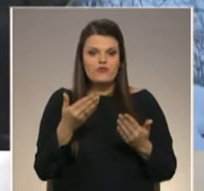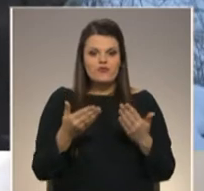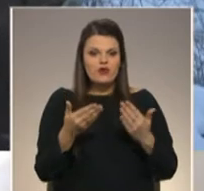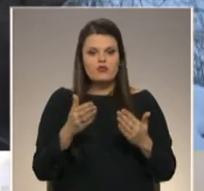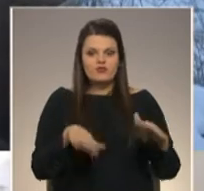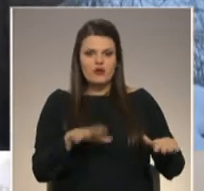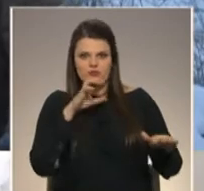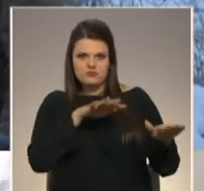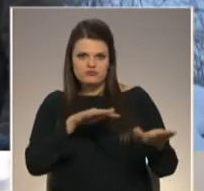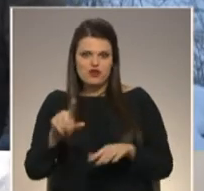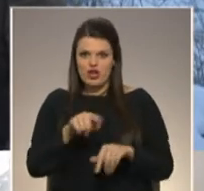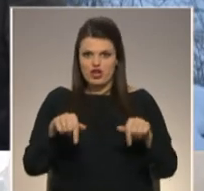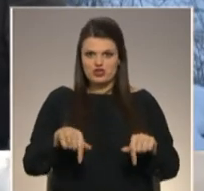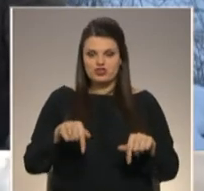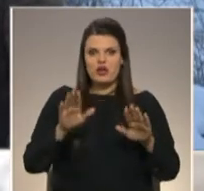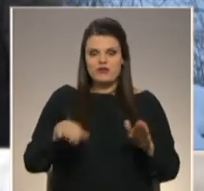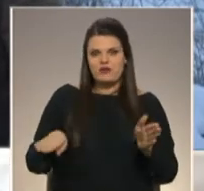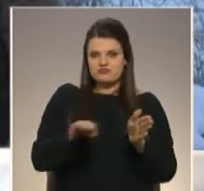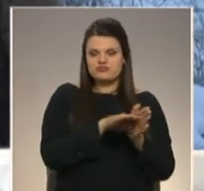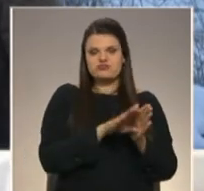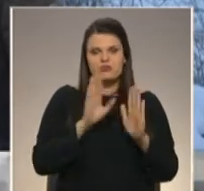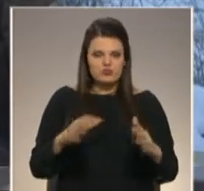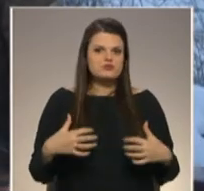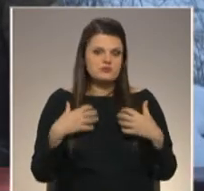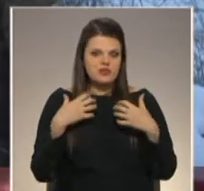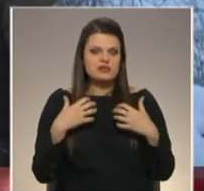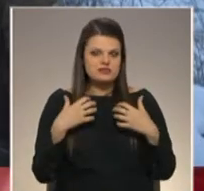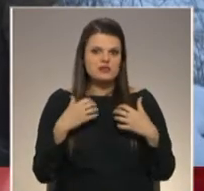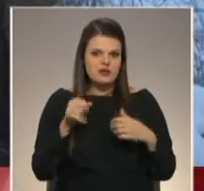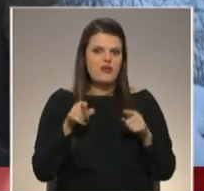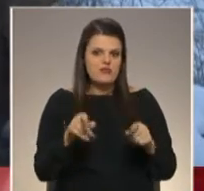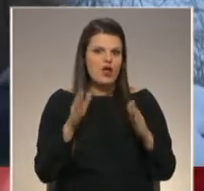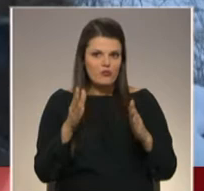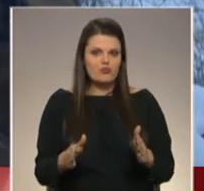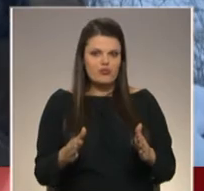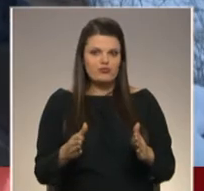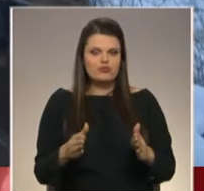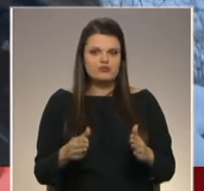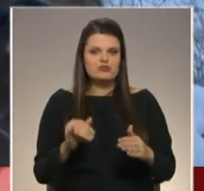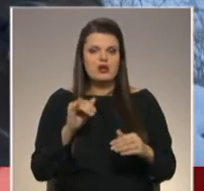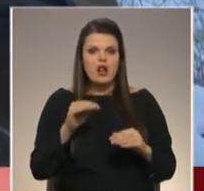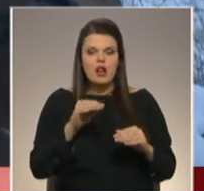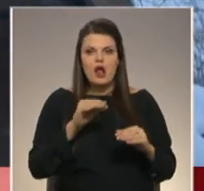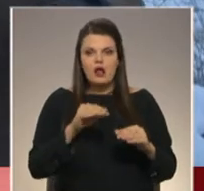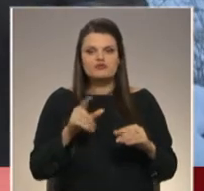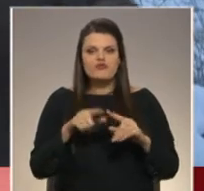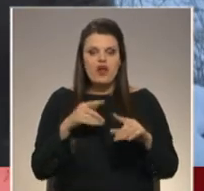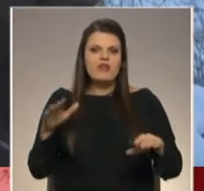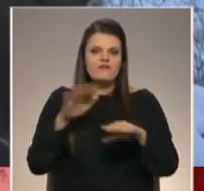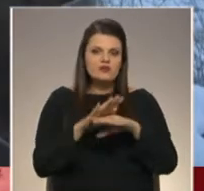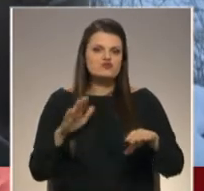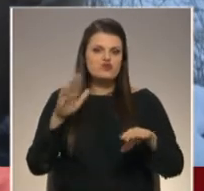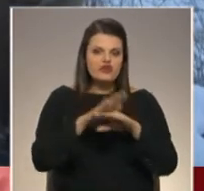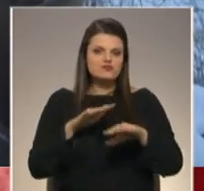iesi dašeinie. Iudens pilnīgi. Nu, itad būs šausmīgi turais. Ja? I turais ladī tversum, versum, grūš, grūš.